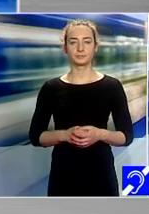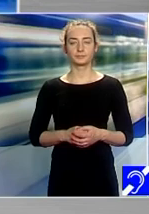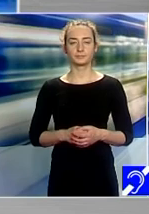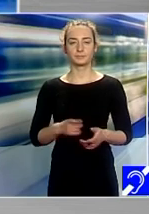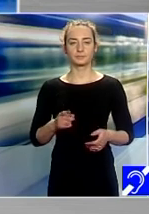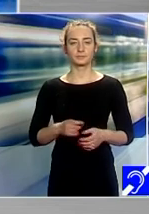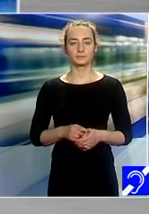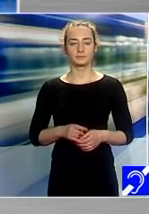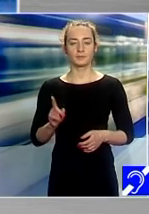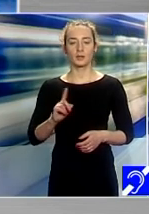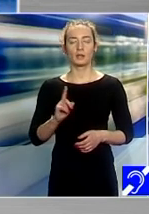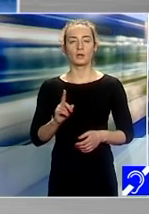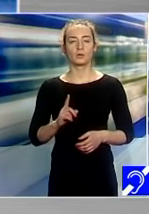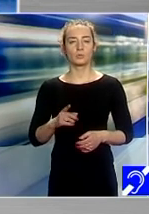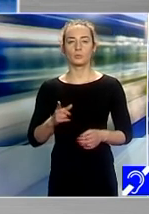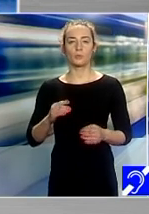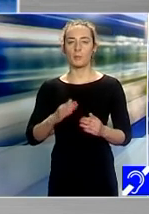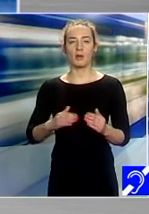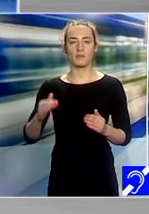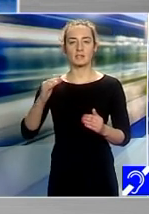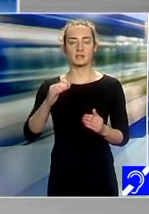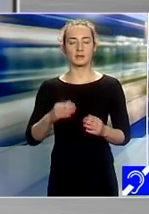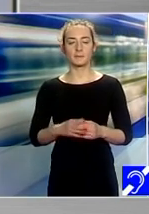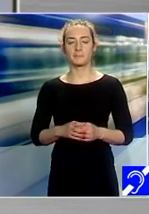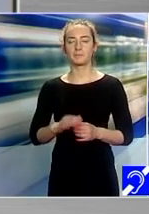Nu prea, încă nu prea. Chiar astăzi am vorbit,